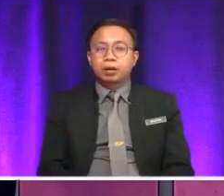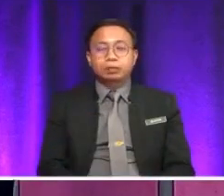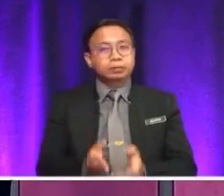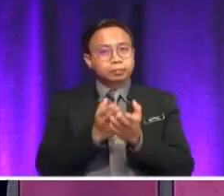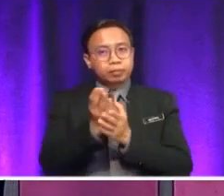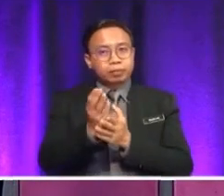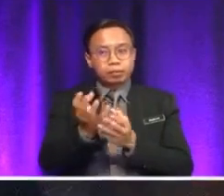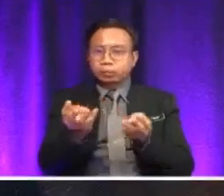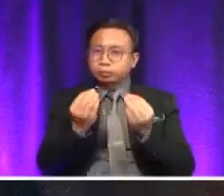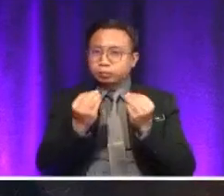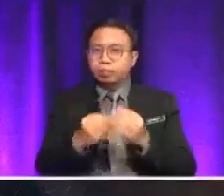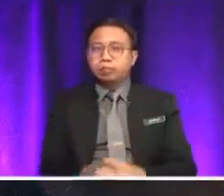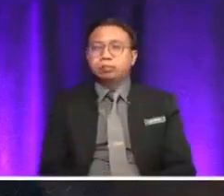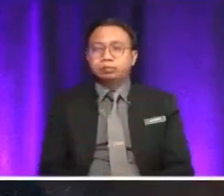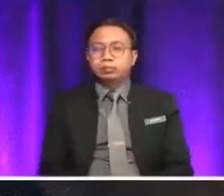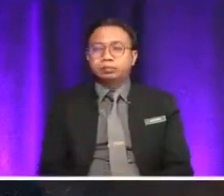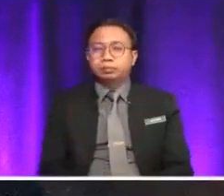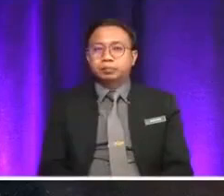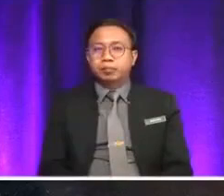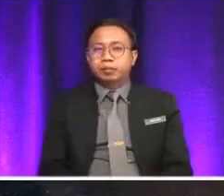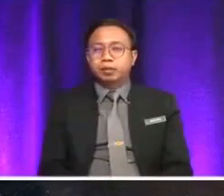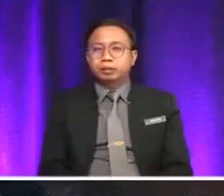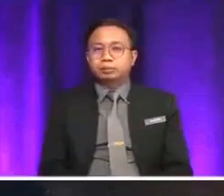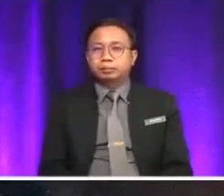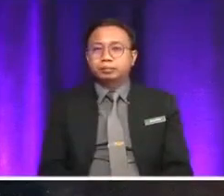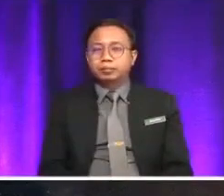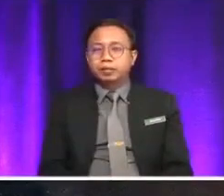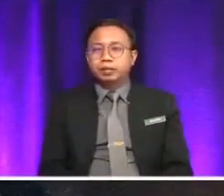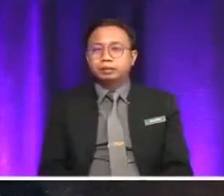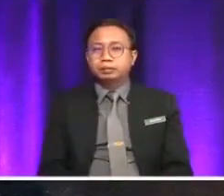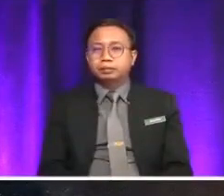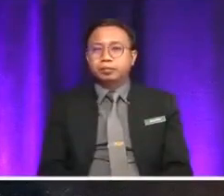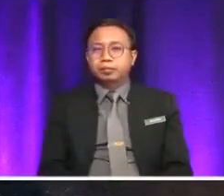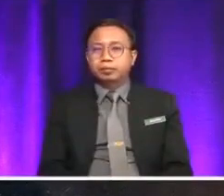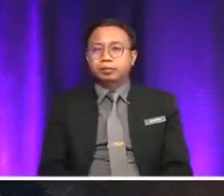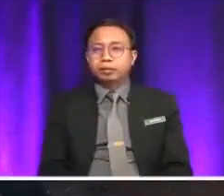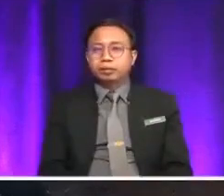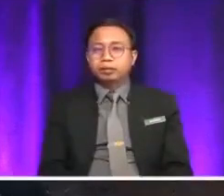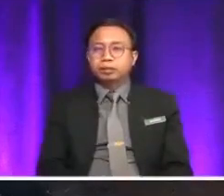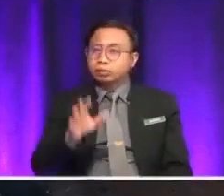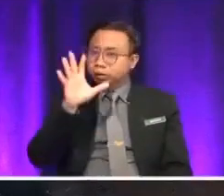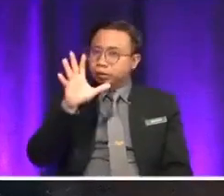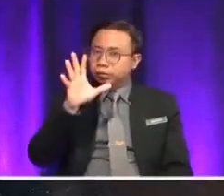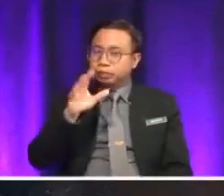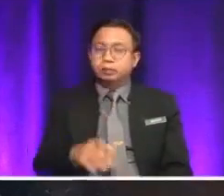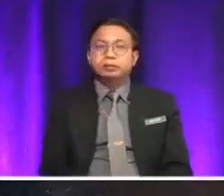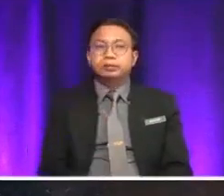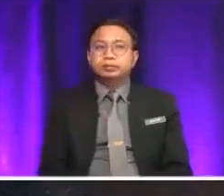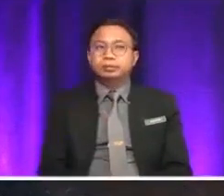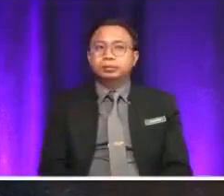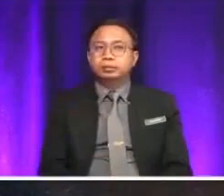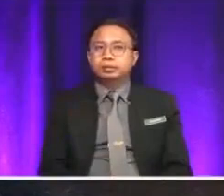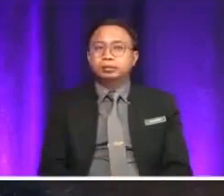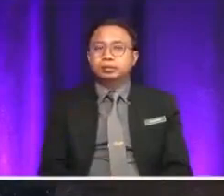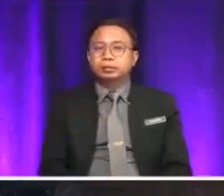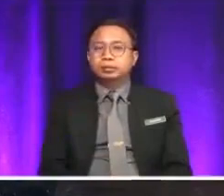Seterusnya saya minta. Jadi cikgu Fidaus tu berapa stres kita nak bagi cikgu? Kita bagi 5 markah. 5.